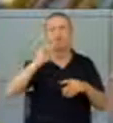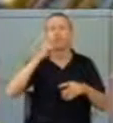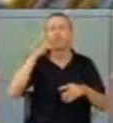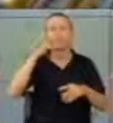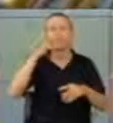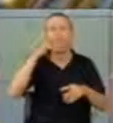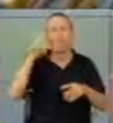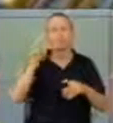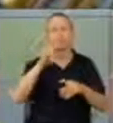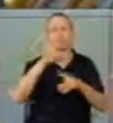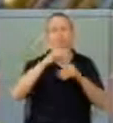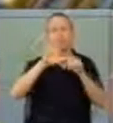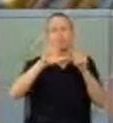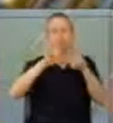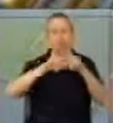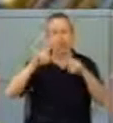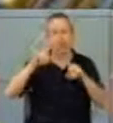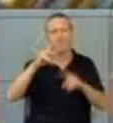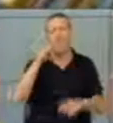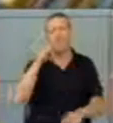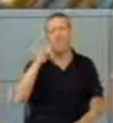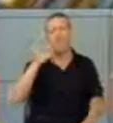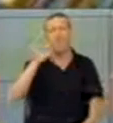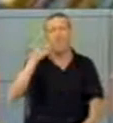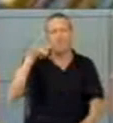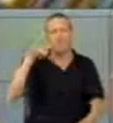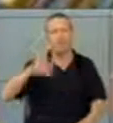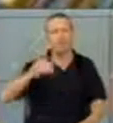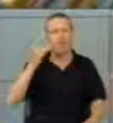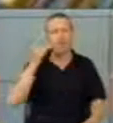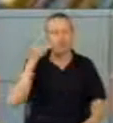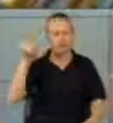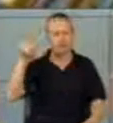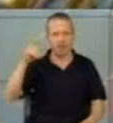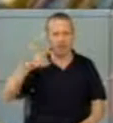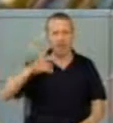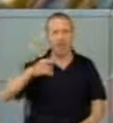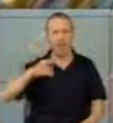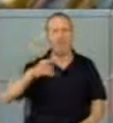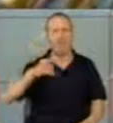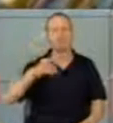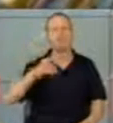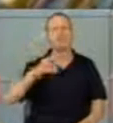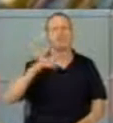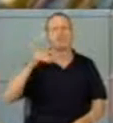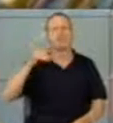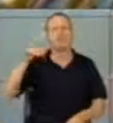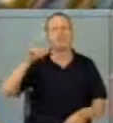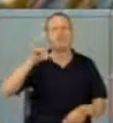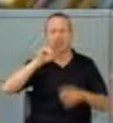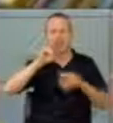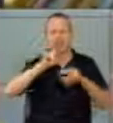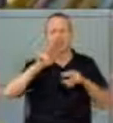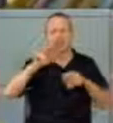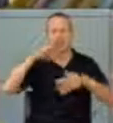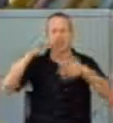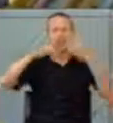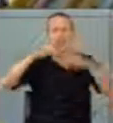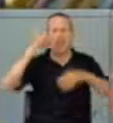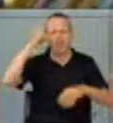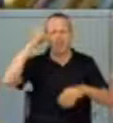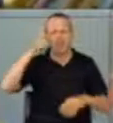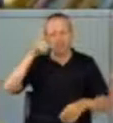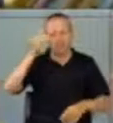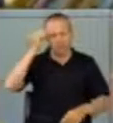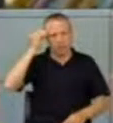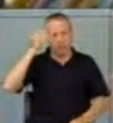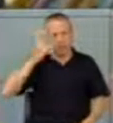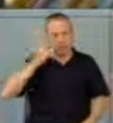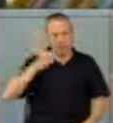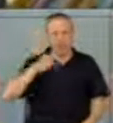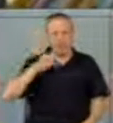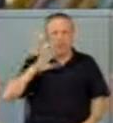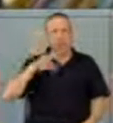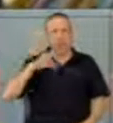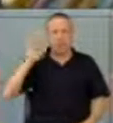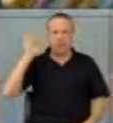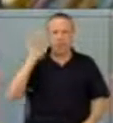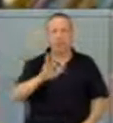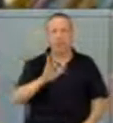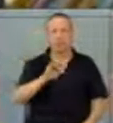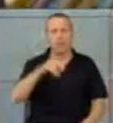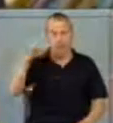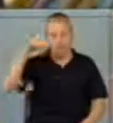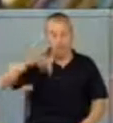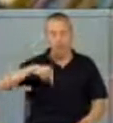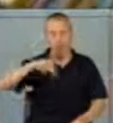וקרי הסתובב פה ובלבל לנו את המוח, ואתם זוכרים כמה יצאתי נגד הדבר הזה, בשעה שפה בעזה